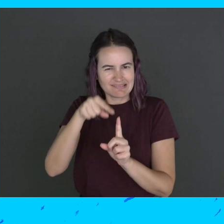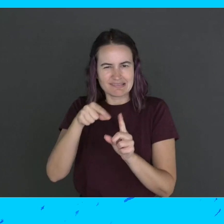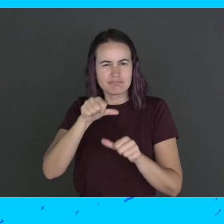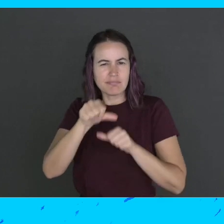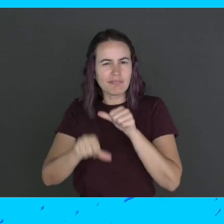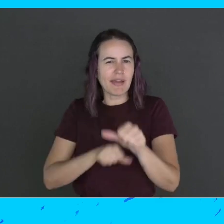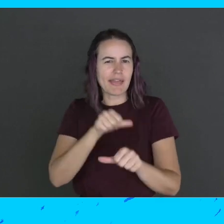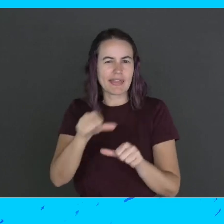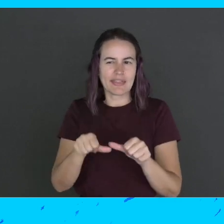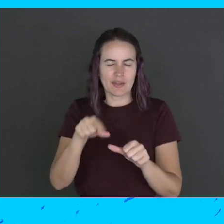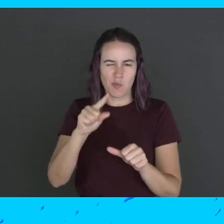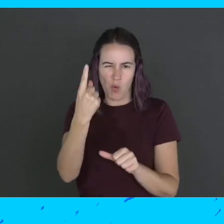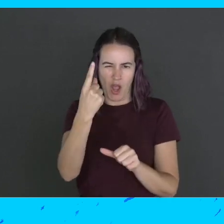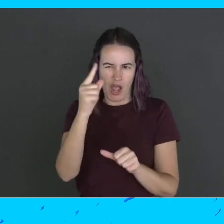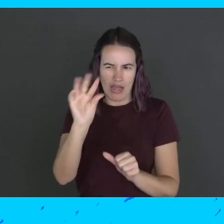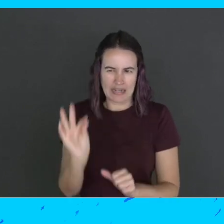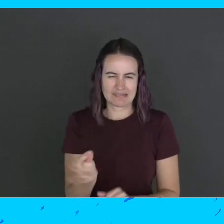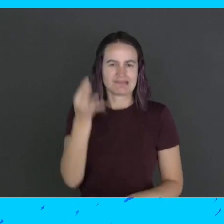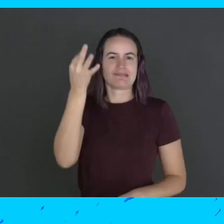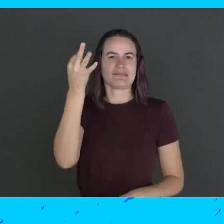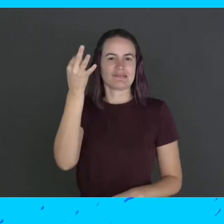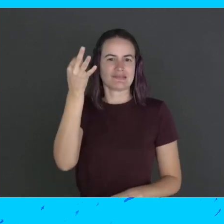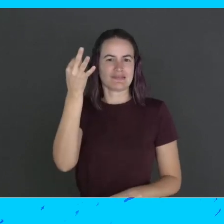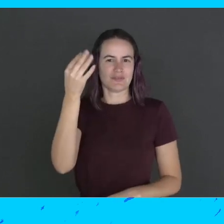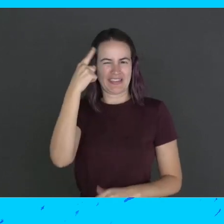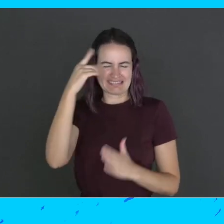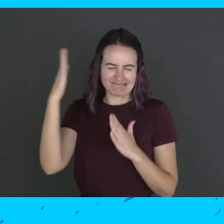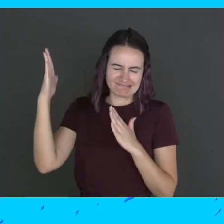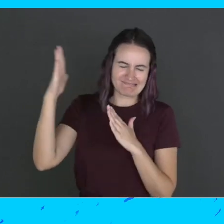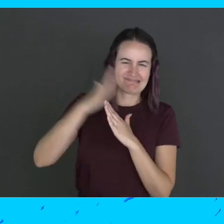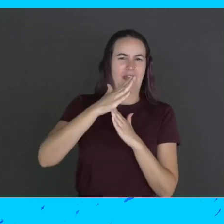think is the most important? Quelle est la façon